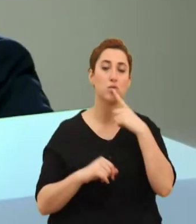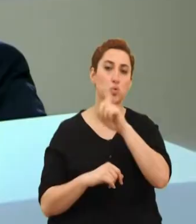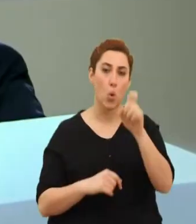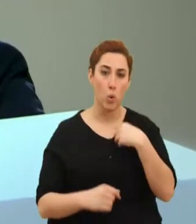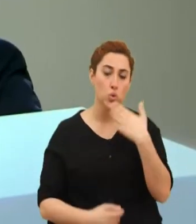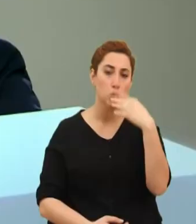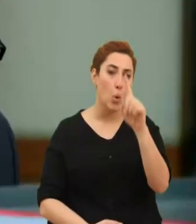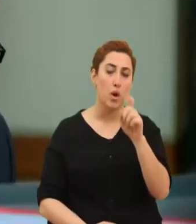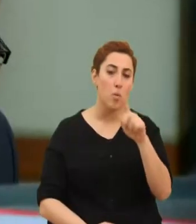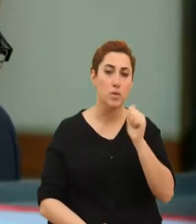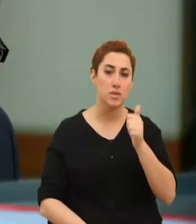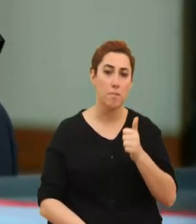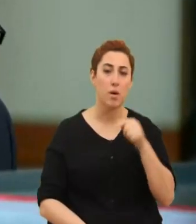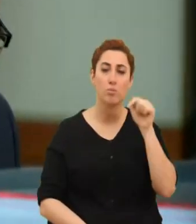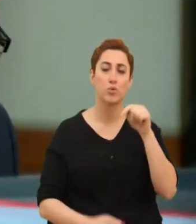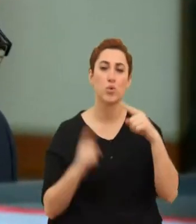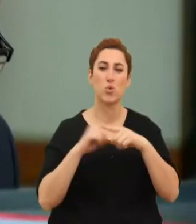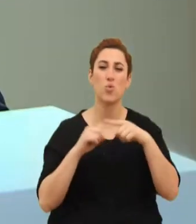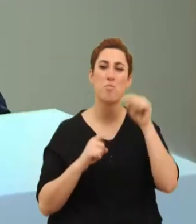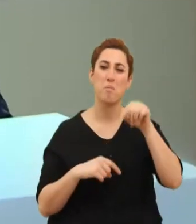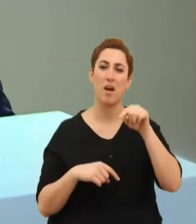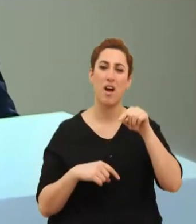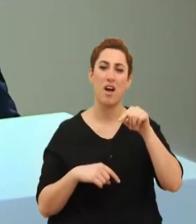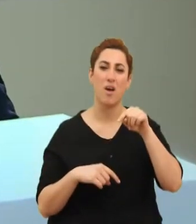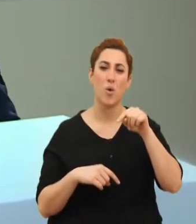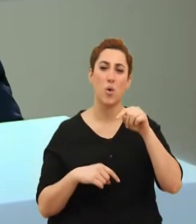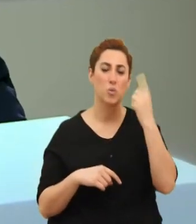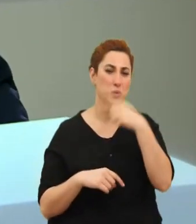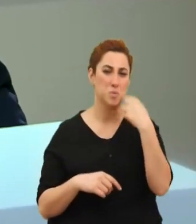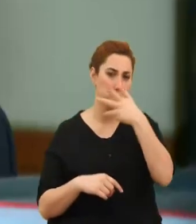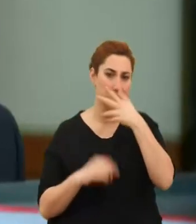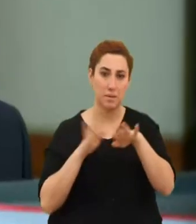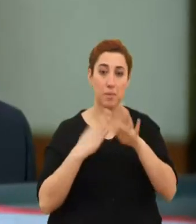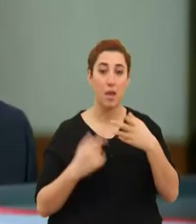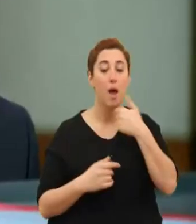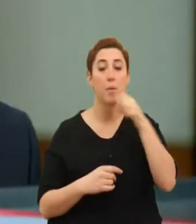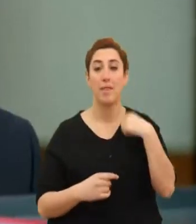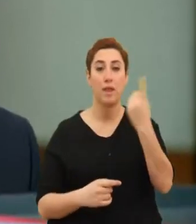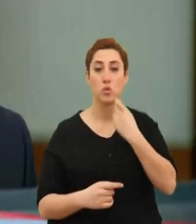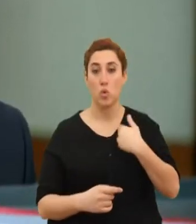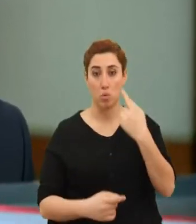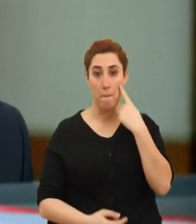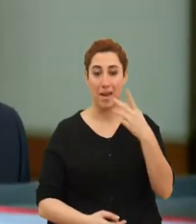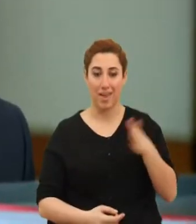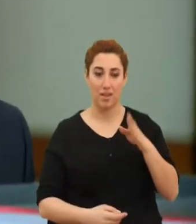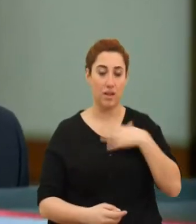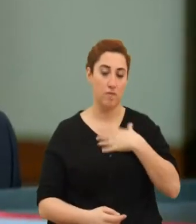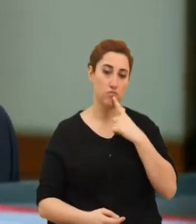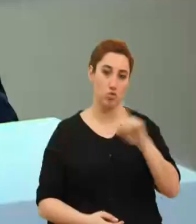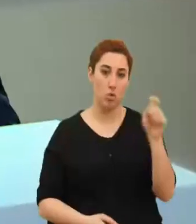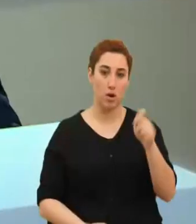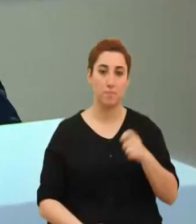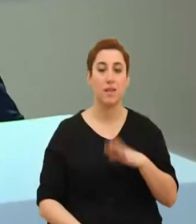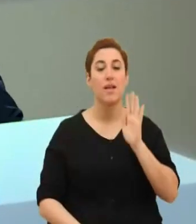sana yönelteyim o zaman. Bu Tuğba'daki surat ne böyle? Abiciğim, bana niye soruyorsun? Bak yanında, kendisine